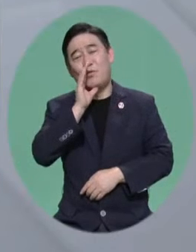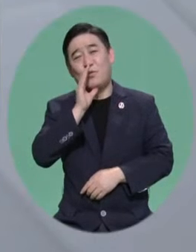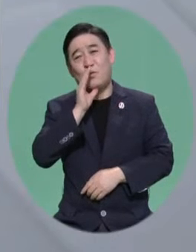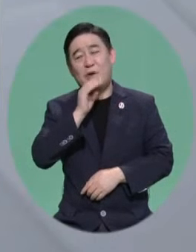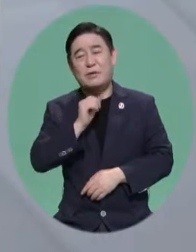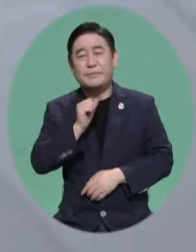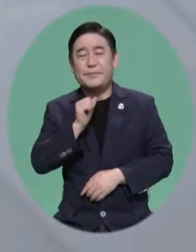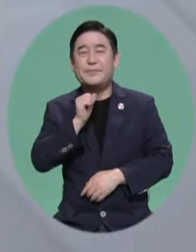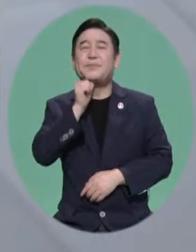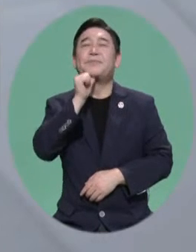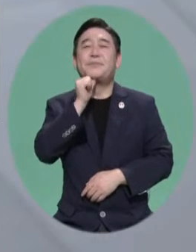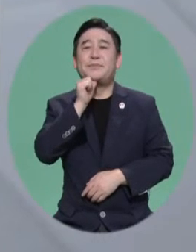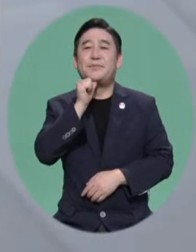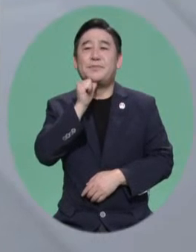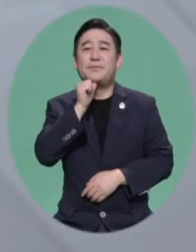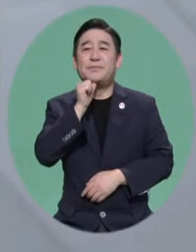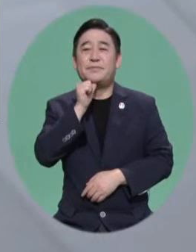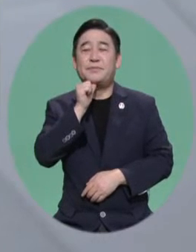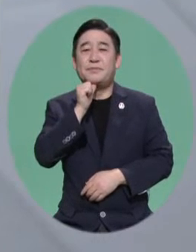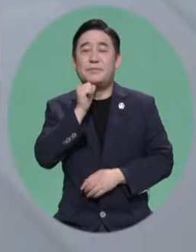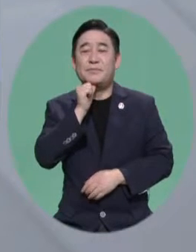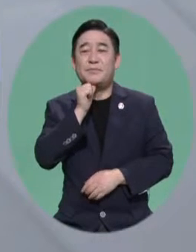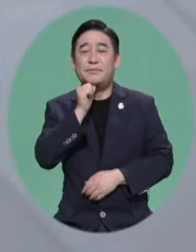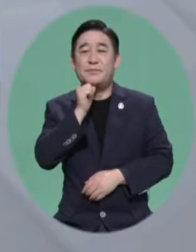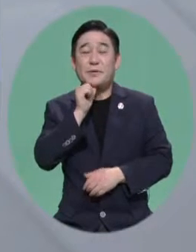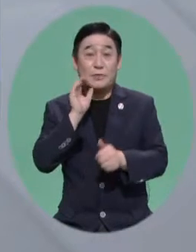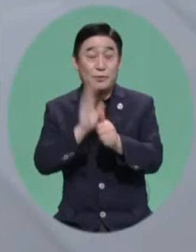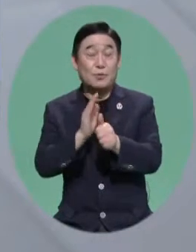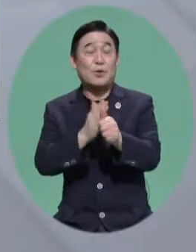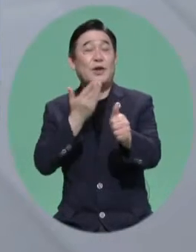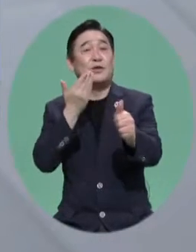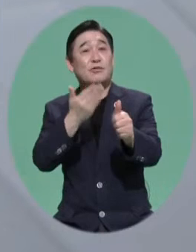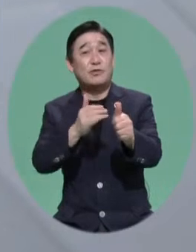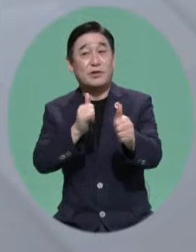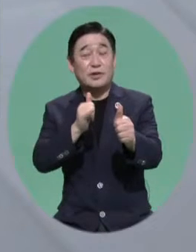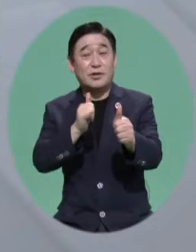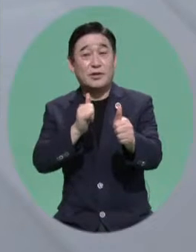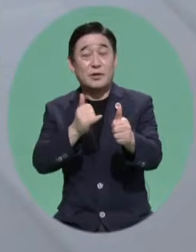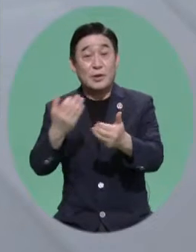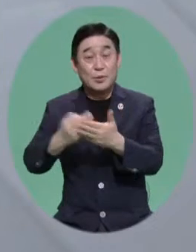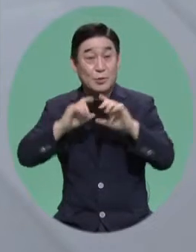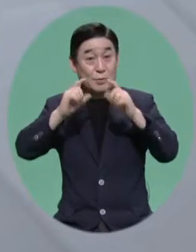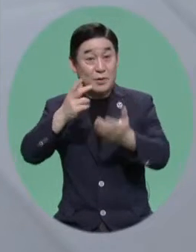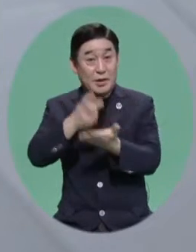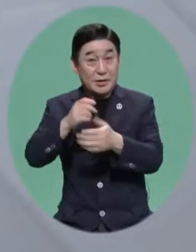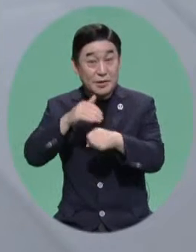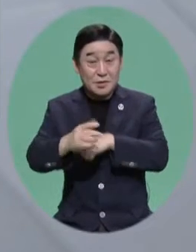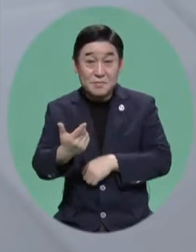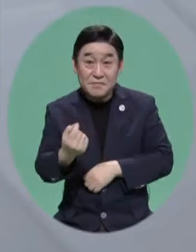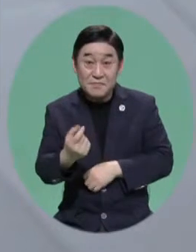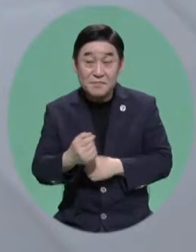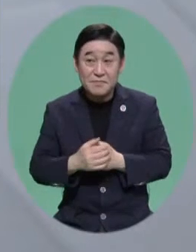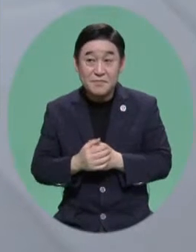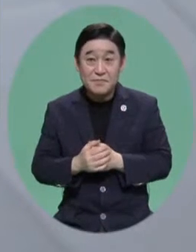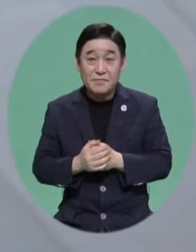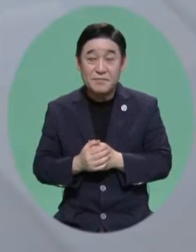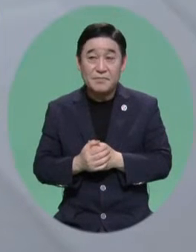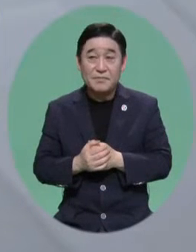빈곤을 좀 막을 수 있는 그런 뭐 보장 소득 보장 제도 아니겠습니까